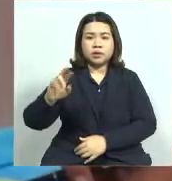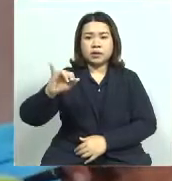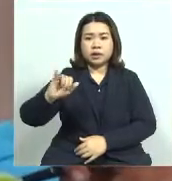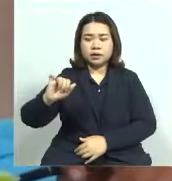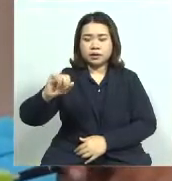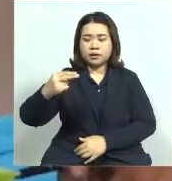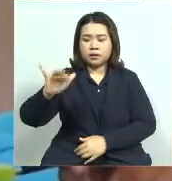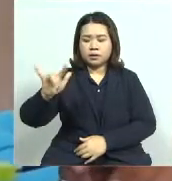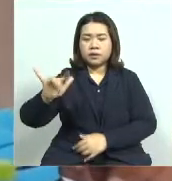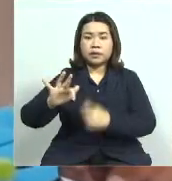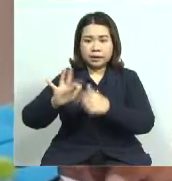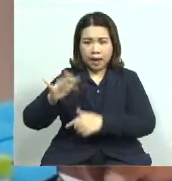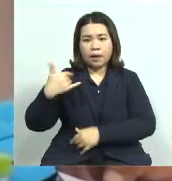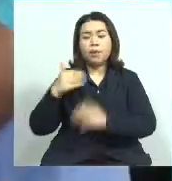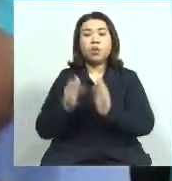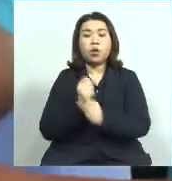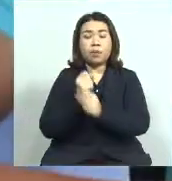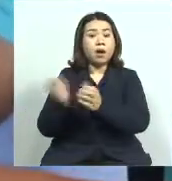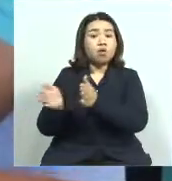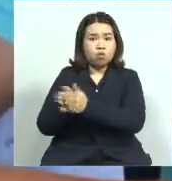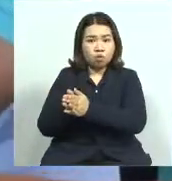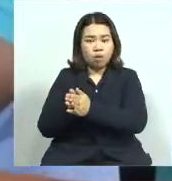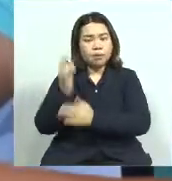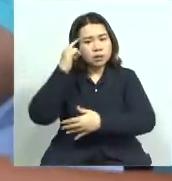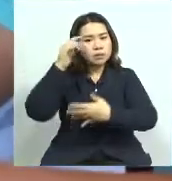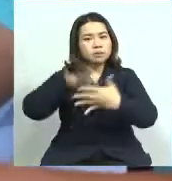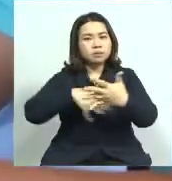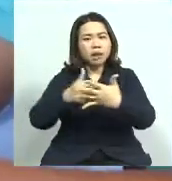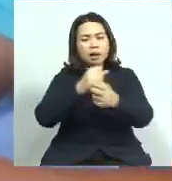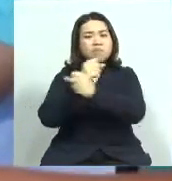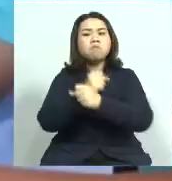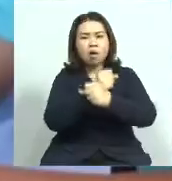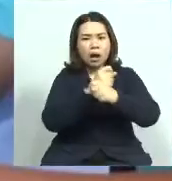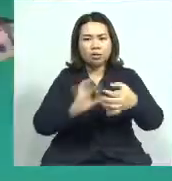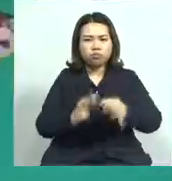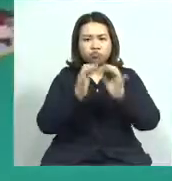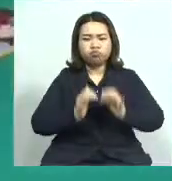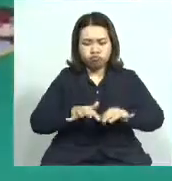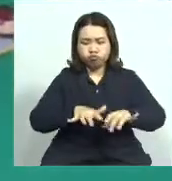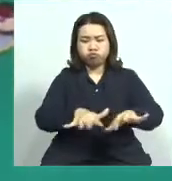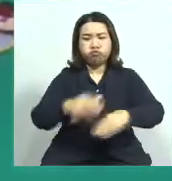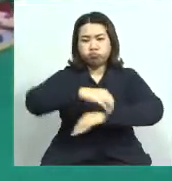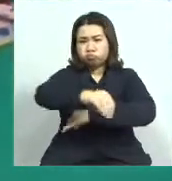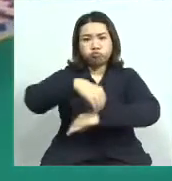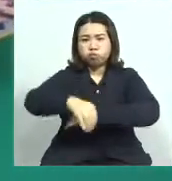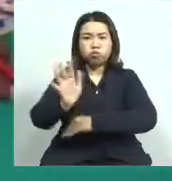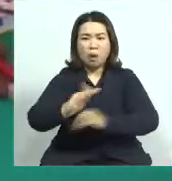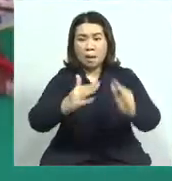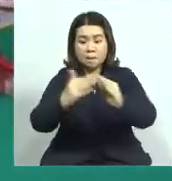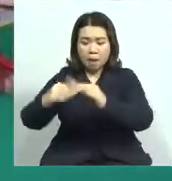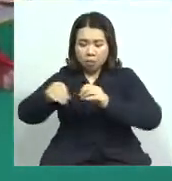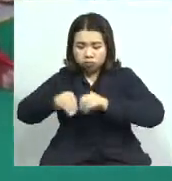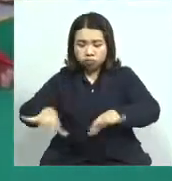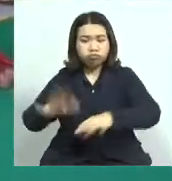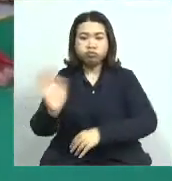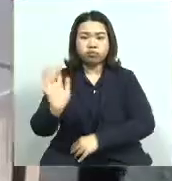คณะทำงานกองอำนวยการดับไฟป่านะคะเพื่อวางแผนป้องกันไม่ให้ไฟลุกลามเข้าไปในพื้นที่การเกษตรและบ้านเรือนของประชา